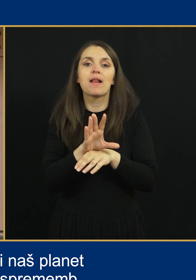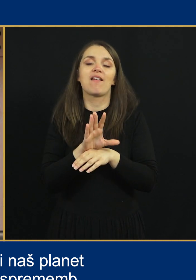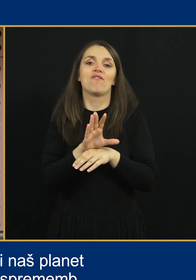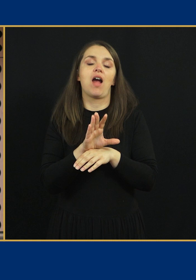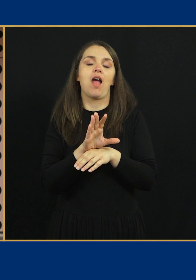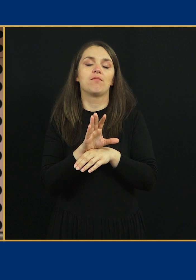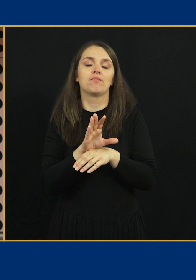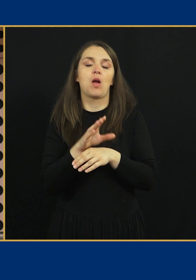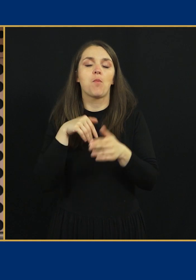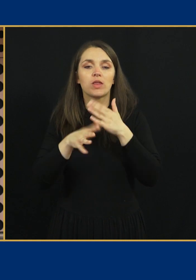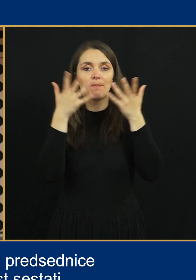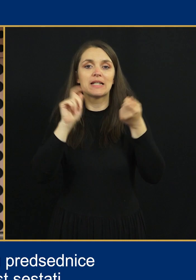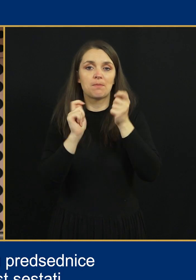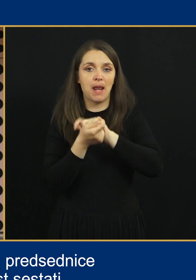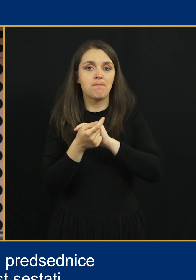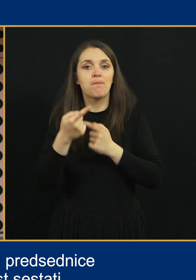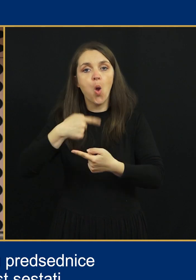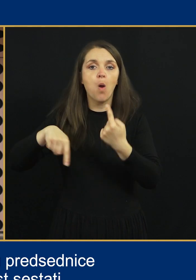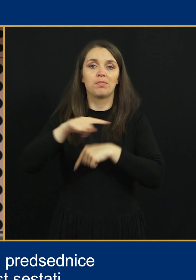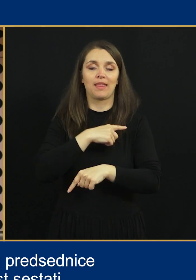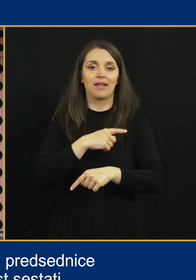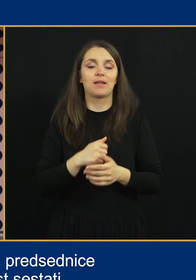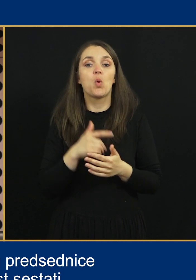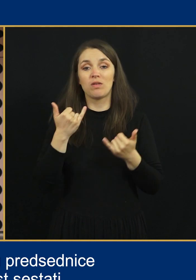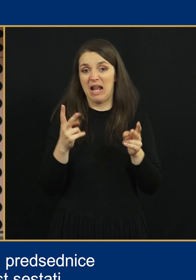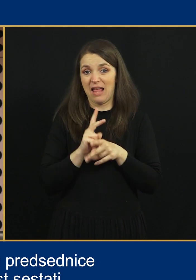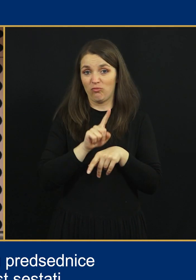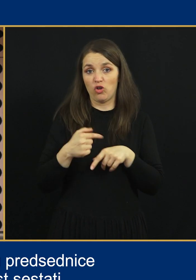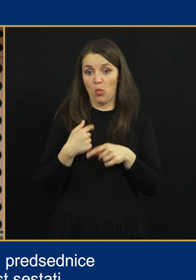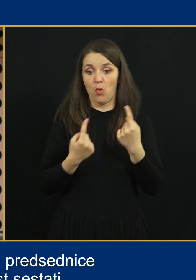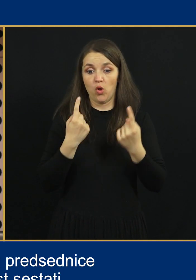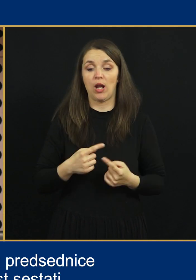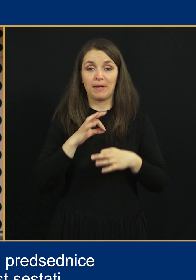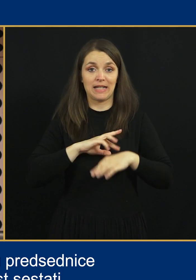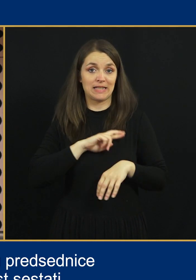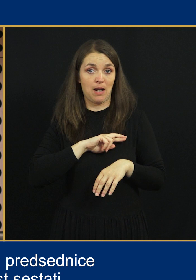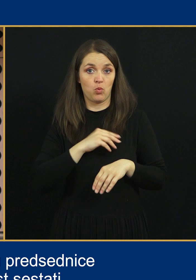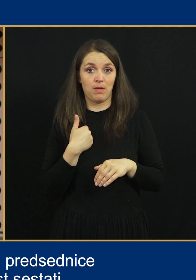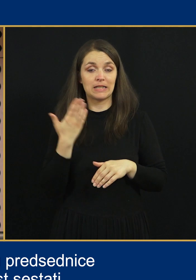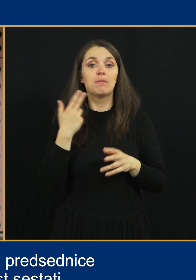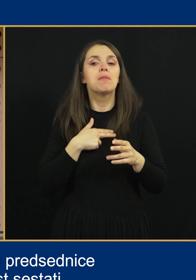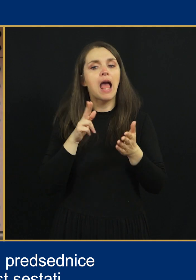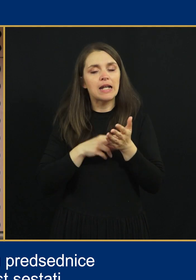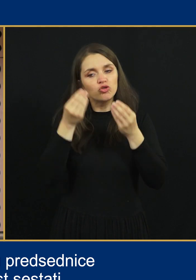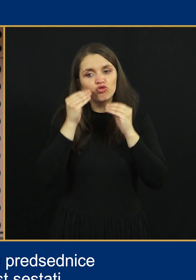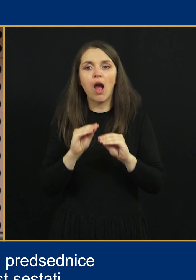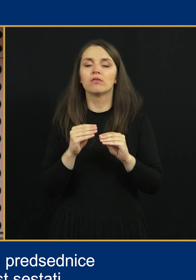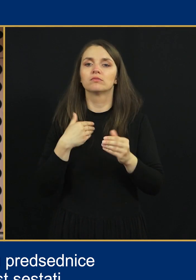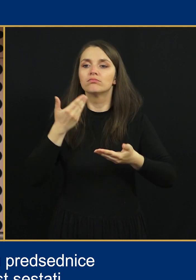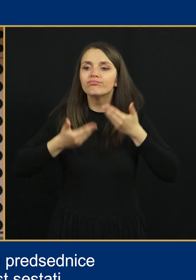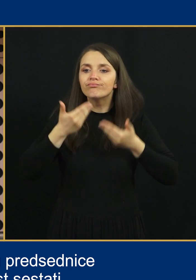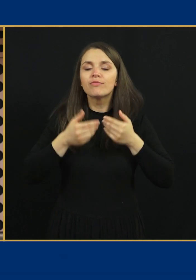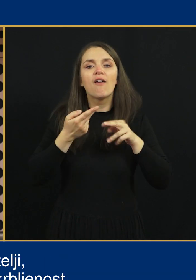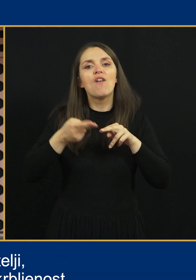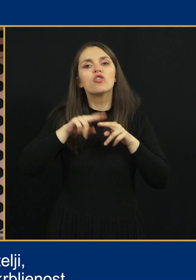sprememb. V tem kratkem času na položaju predsednice republike sem imela res čast